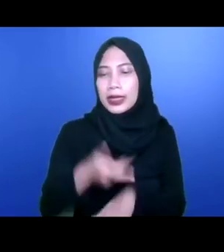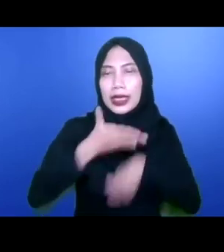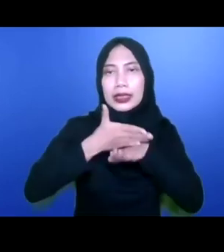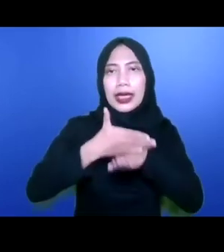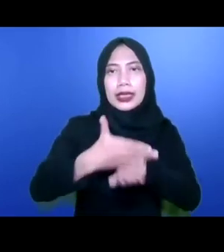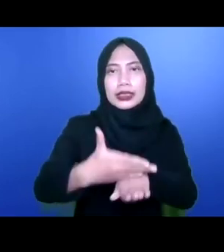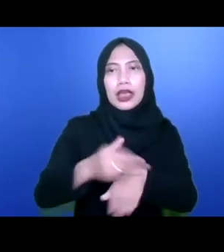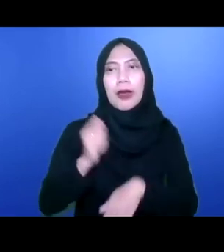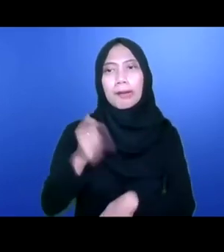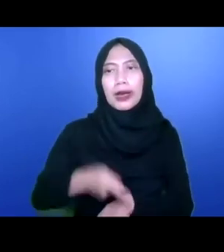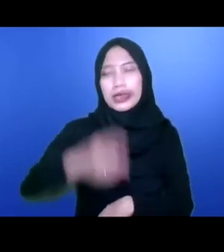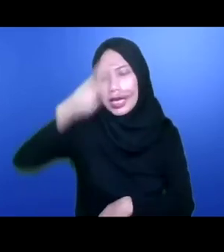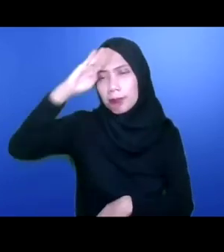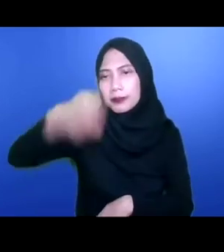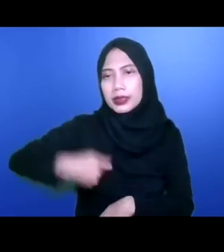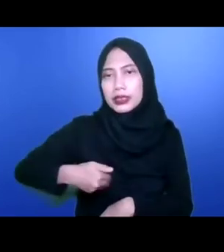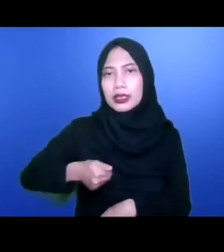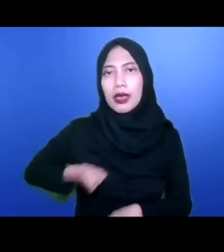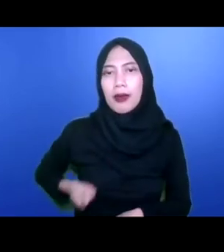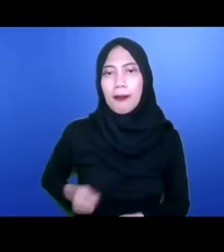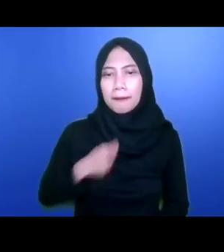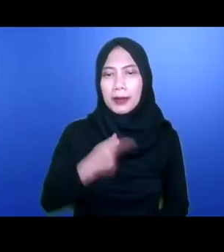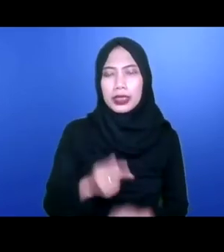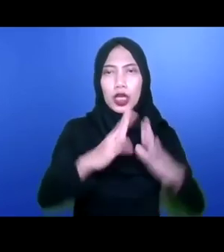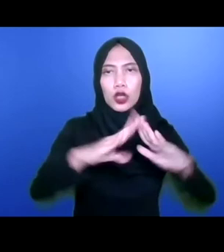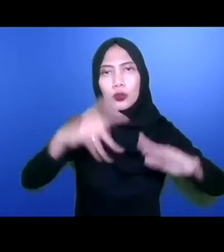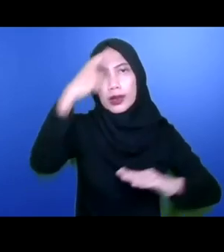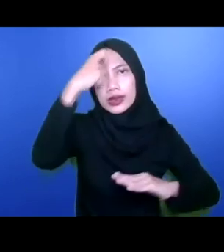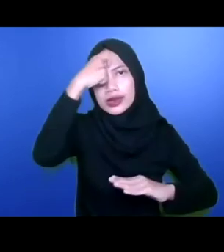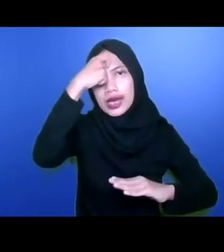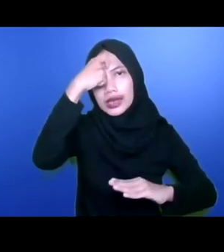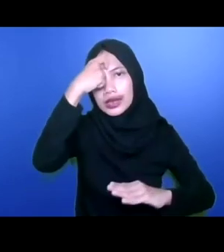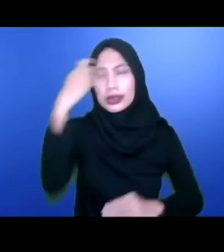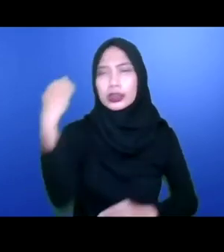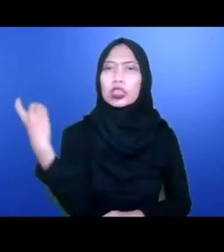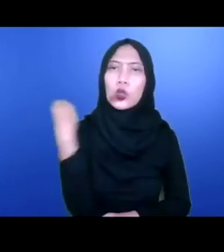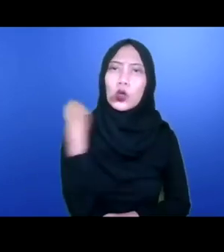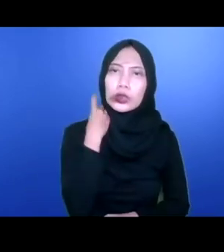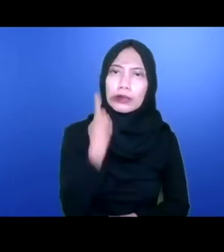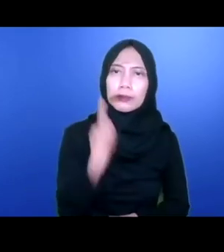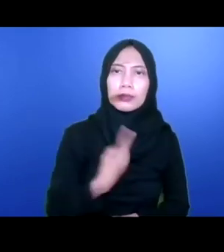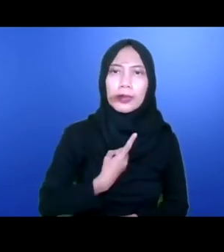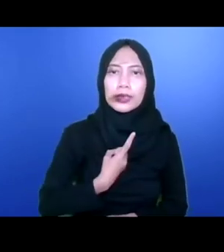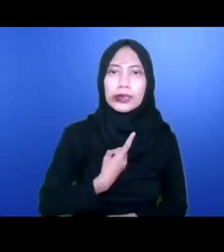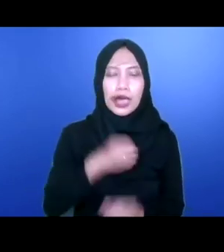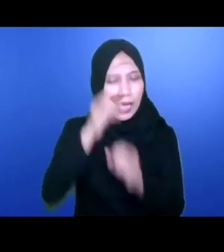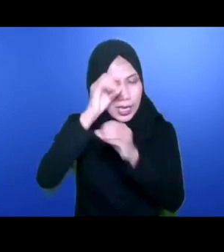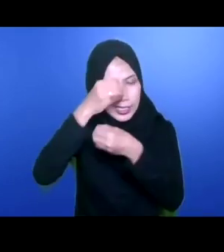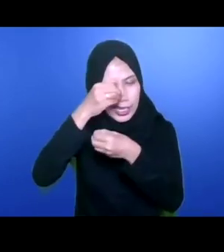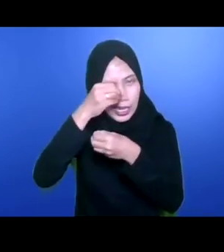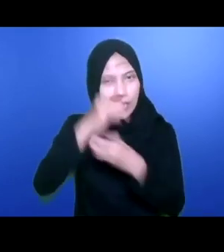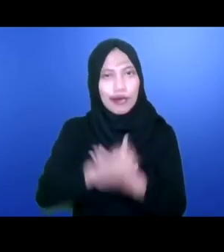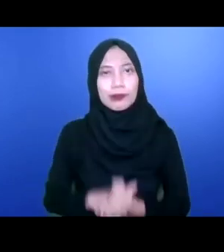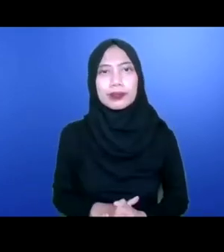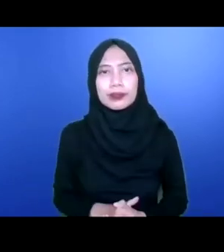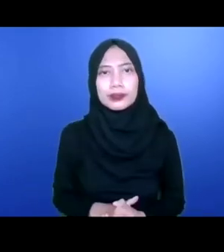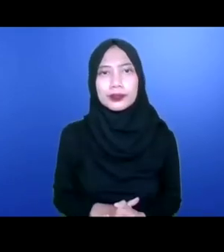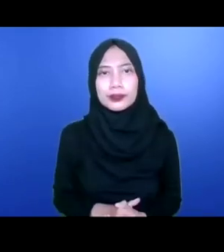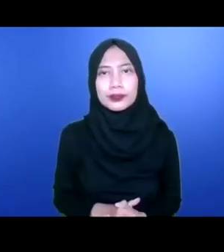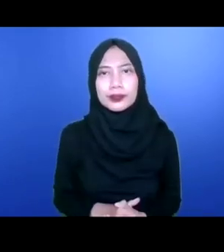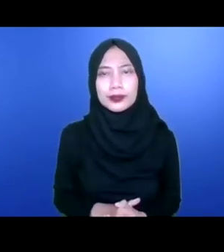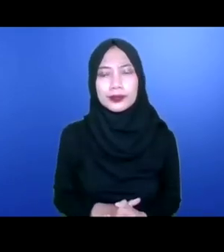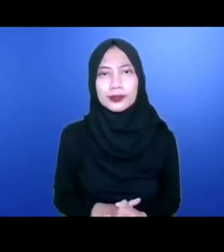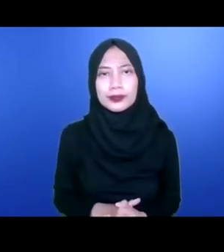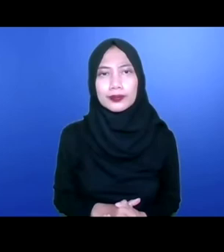massal, di rumah sakit pas era COVID, di dokter pribadi, laboratorium, apotek, termasuk donasi